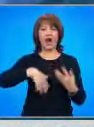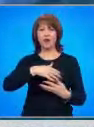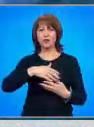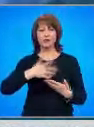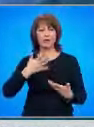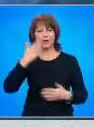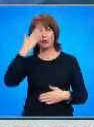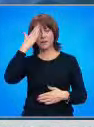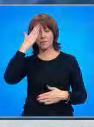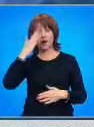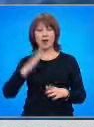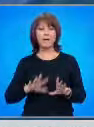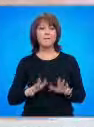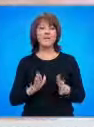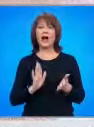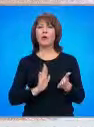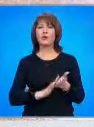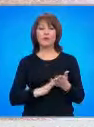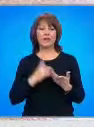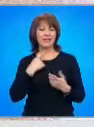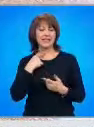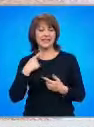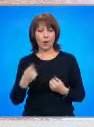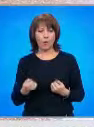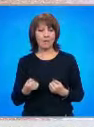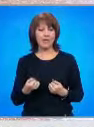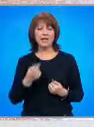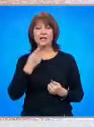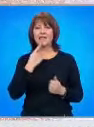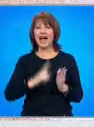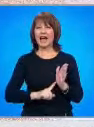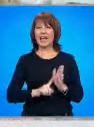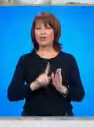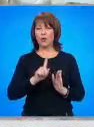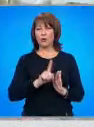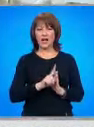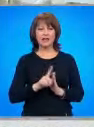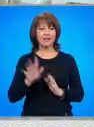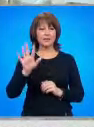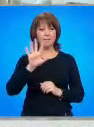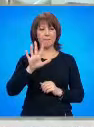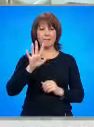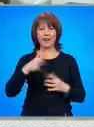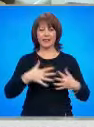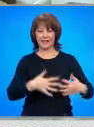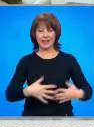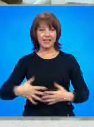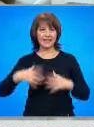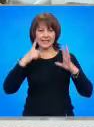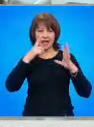човек. Някои документи са им загубени. За резултата след 5 скенера трябва да отида до